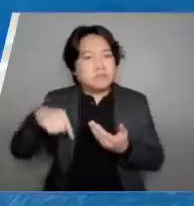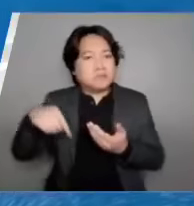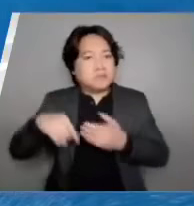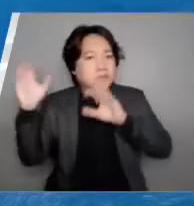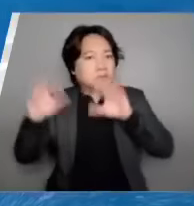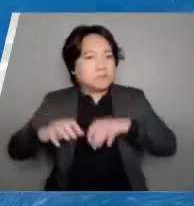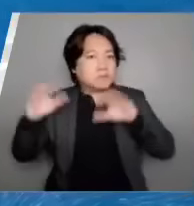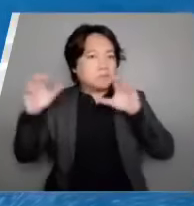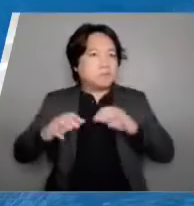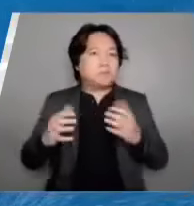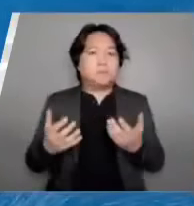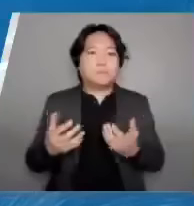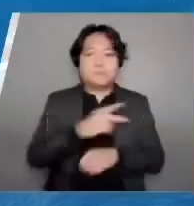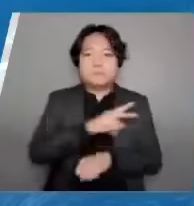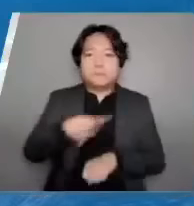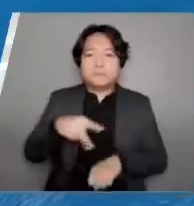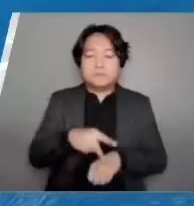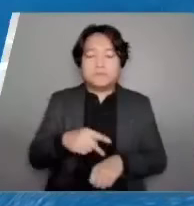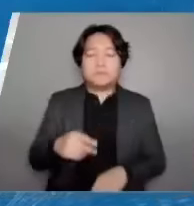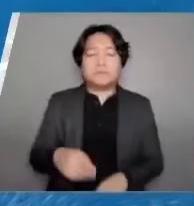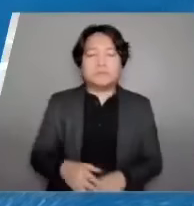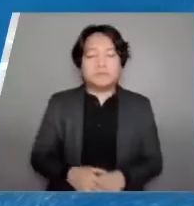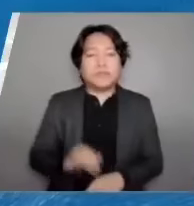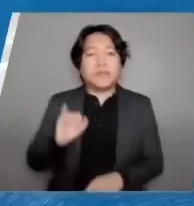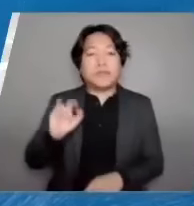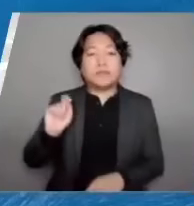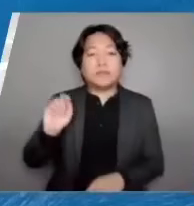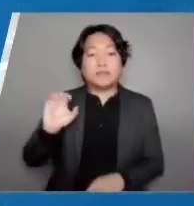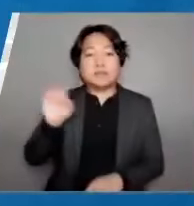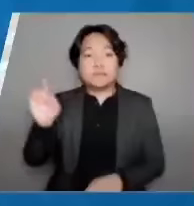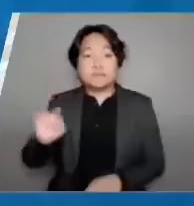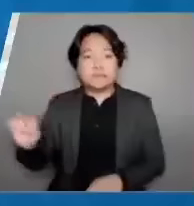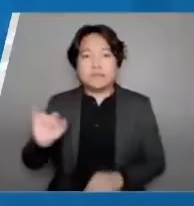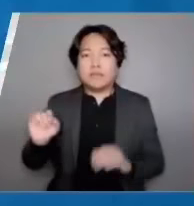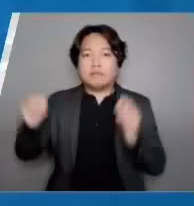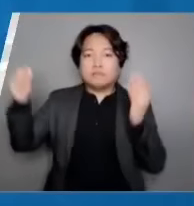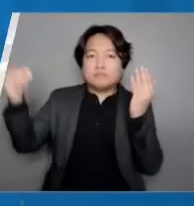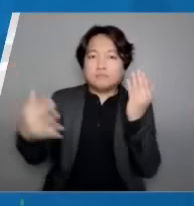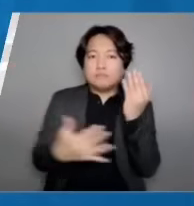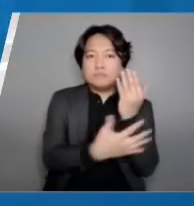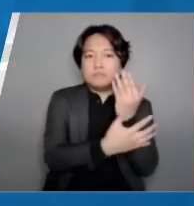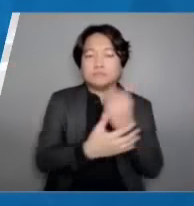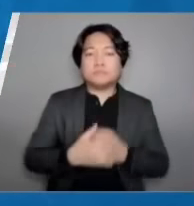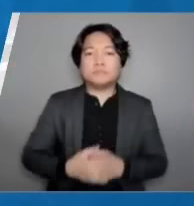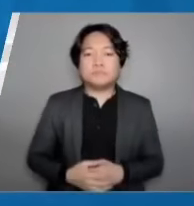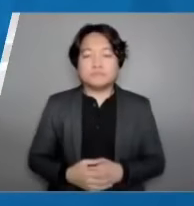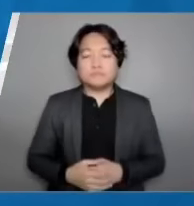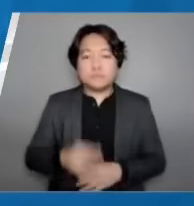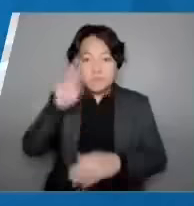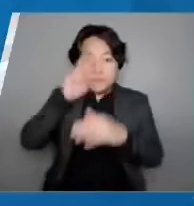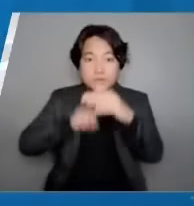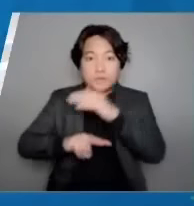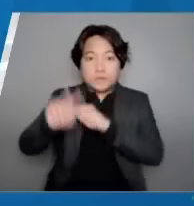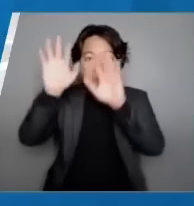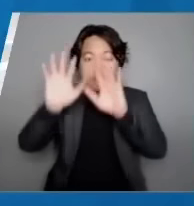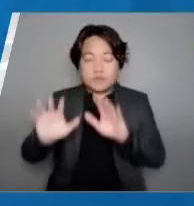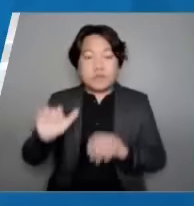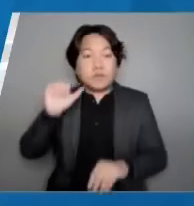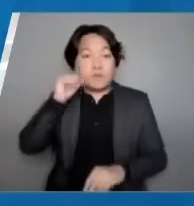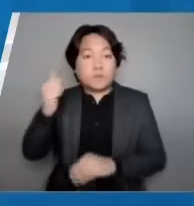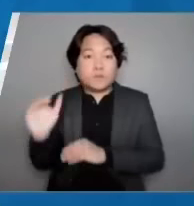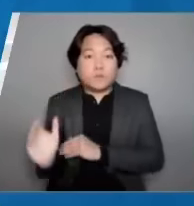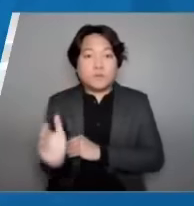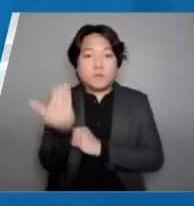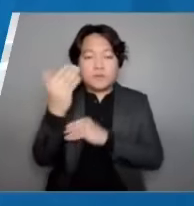Intertropical Convergence Zone o ITCZ at Easterlies. Base sa datos ng Metro Weather, may ulan sa umaga sa ilang bahagi ng Southern